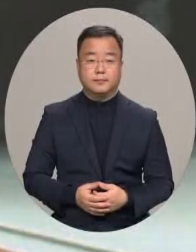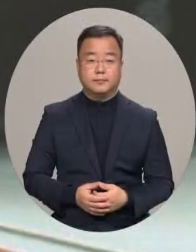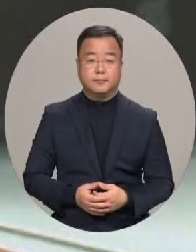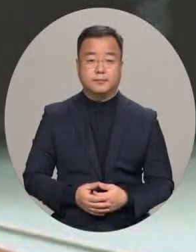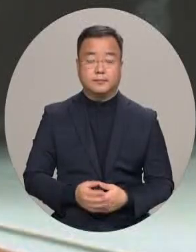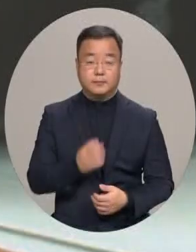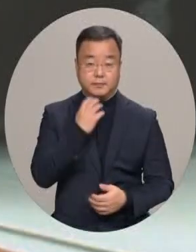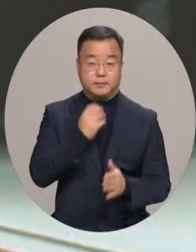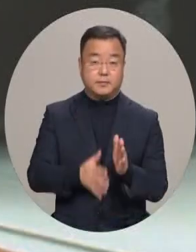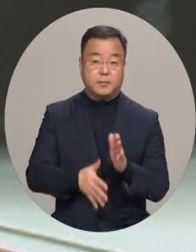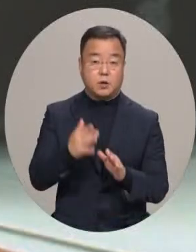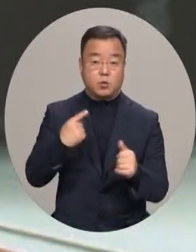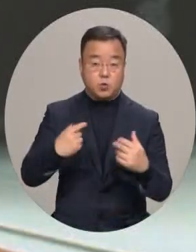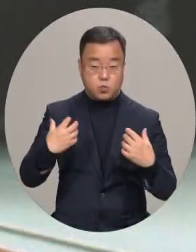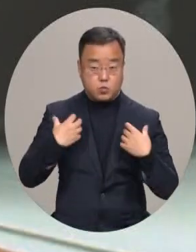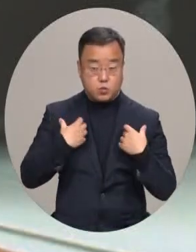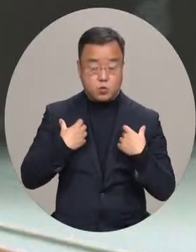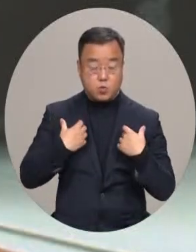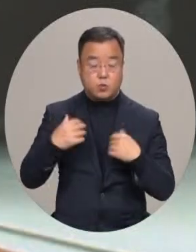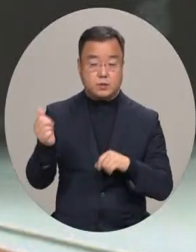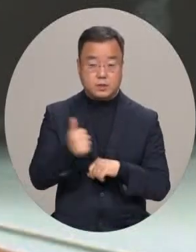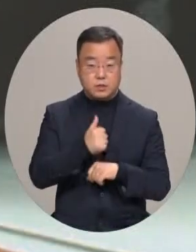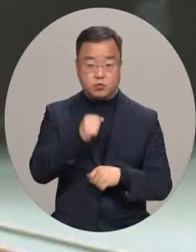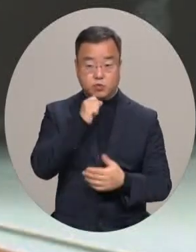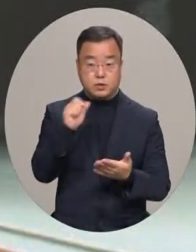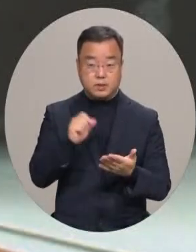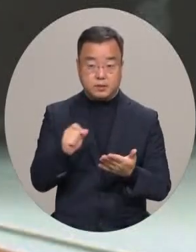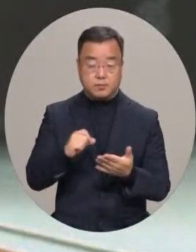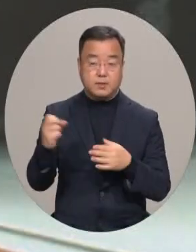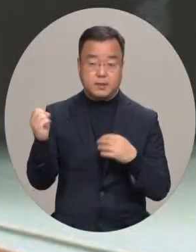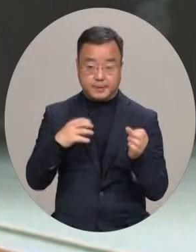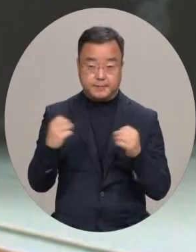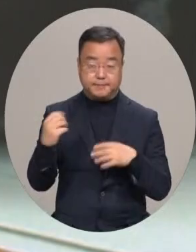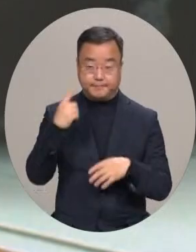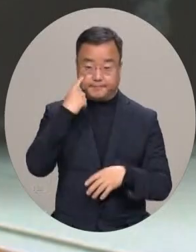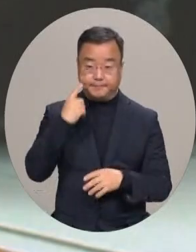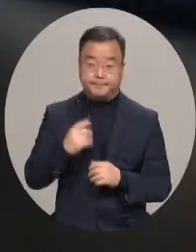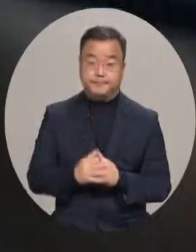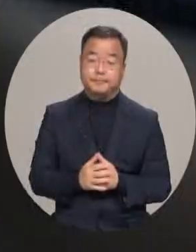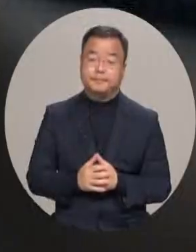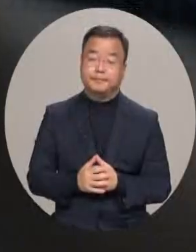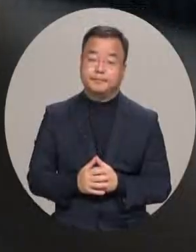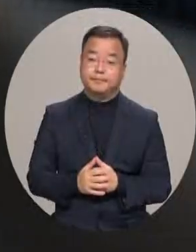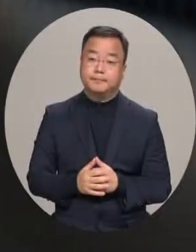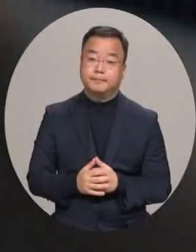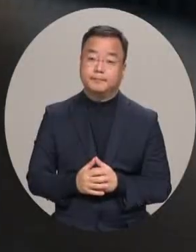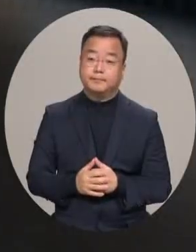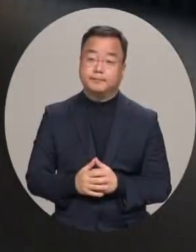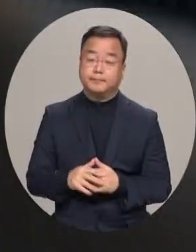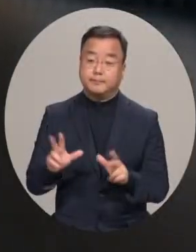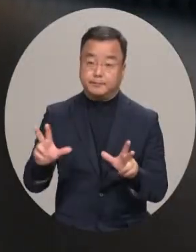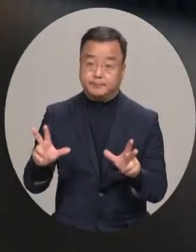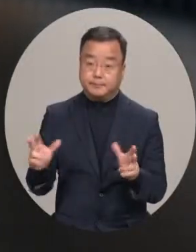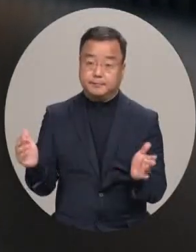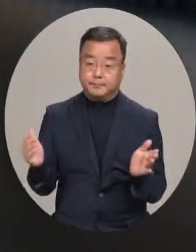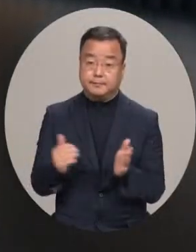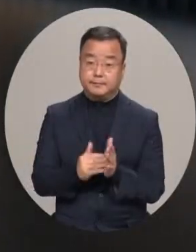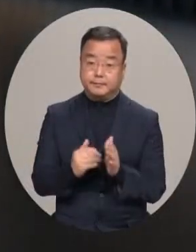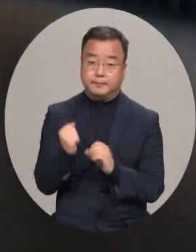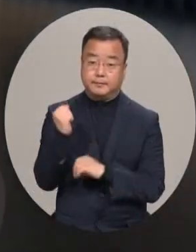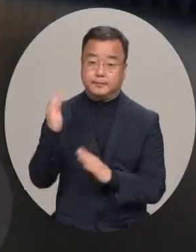네이 서울시 교육청 출입하는 취재 기자와 조금 더 자세한 이야기 나눠보겠습니다 서지석 기자이 그동안에도